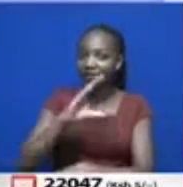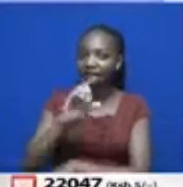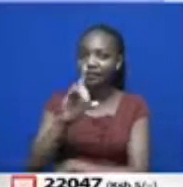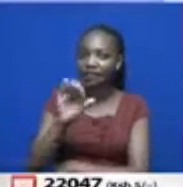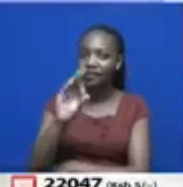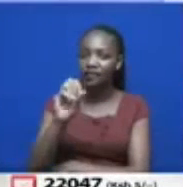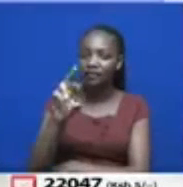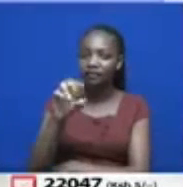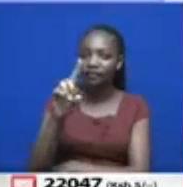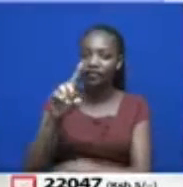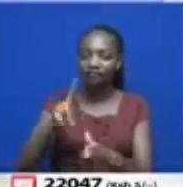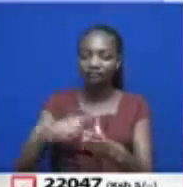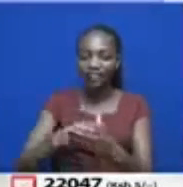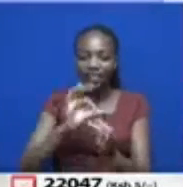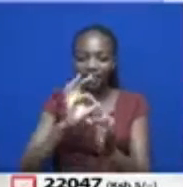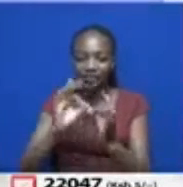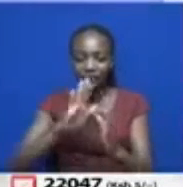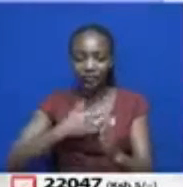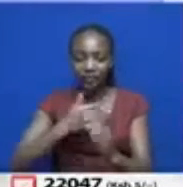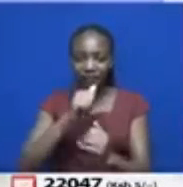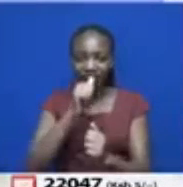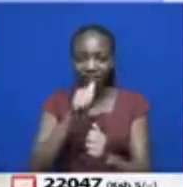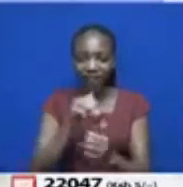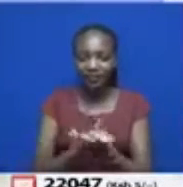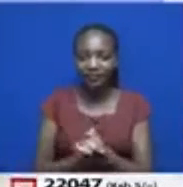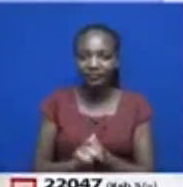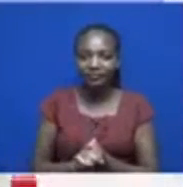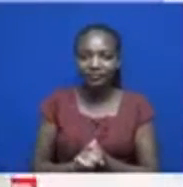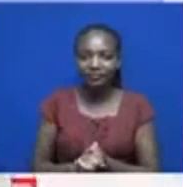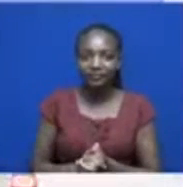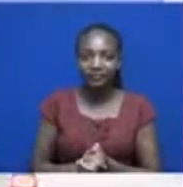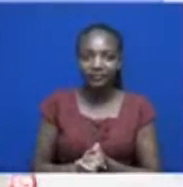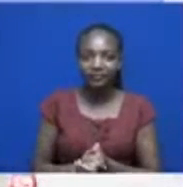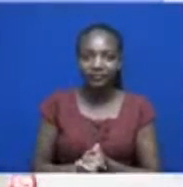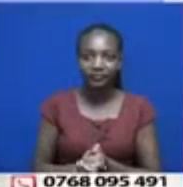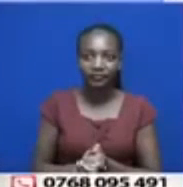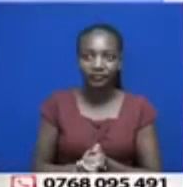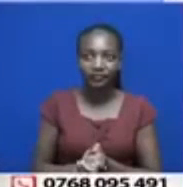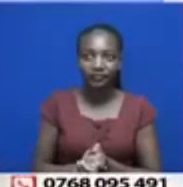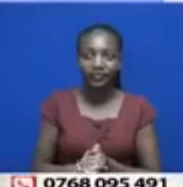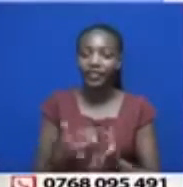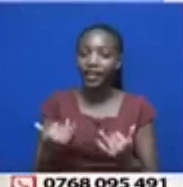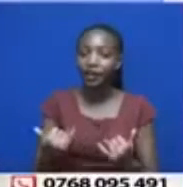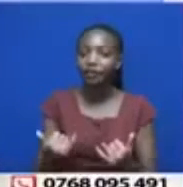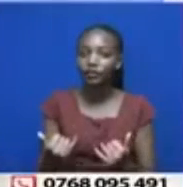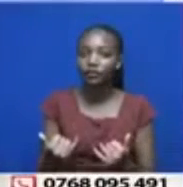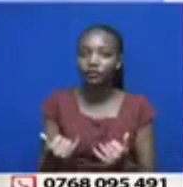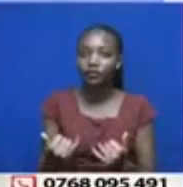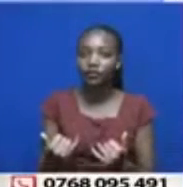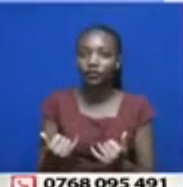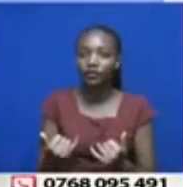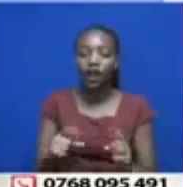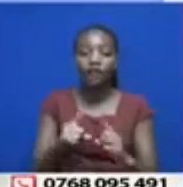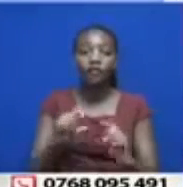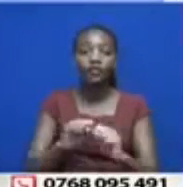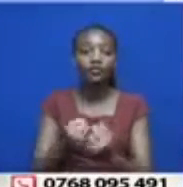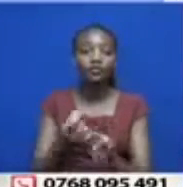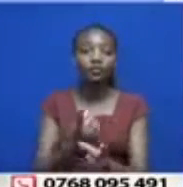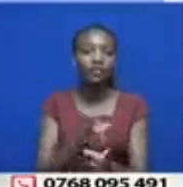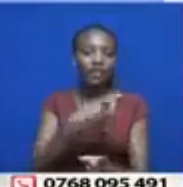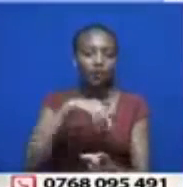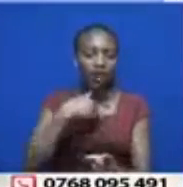ni mfasiri wa lugha ya ishara katika upande wa pili, na sasa hivi katika mtandaoni kuna mengi tu